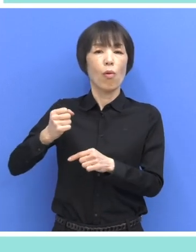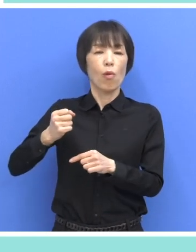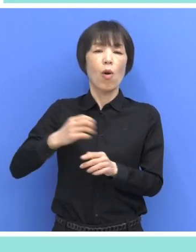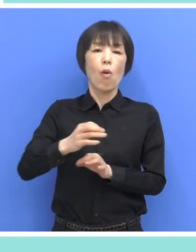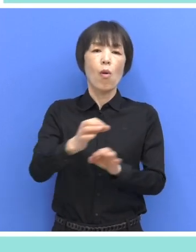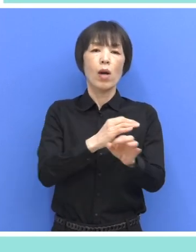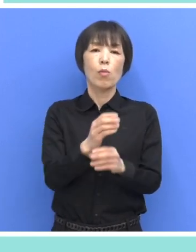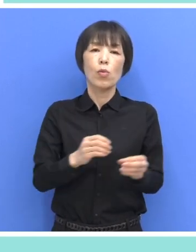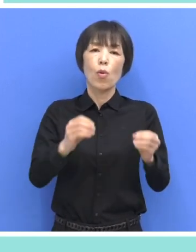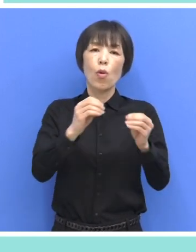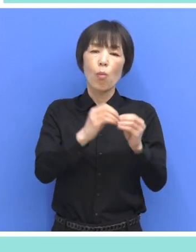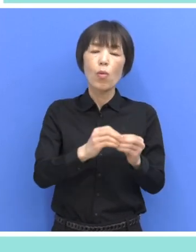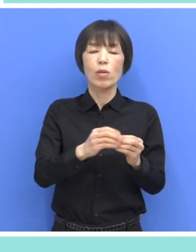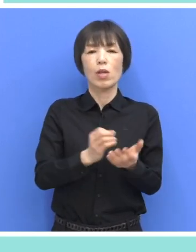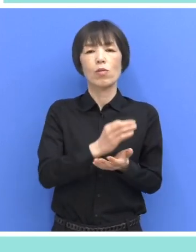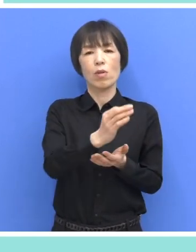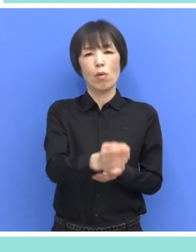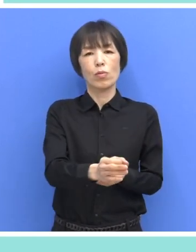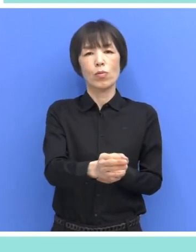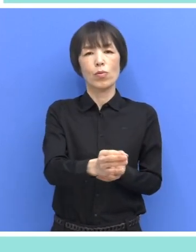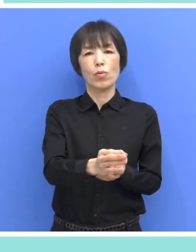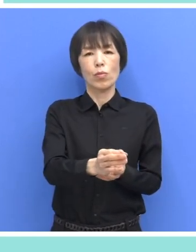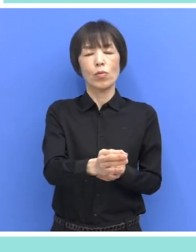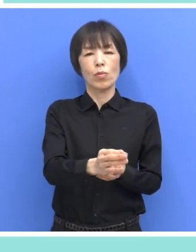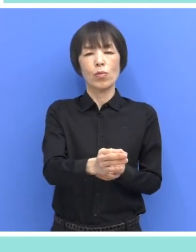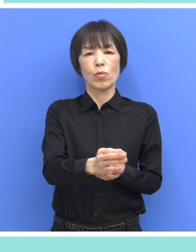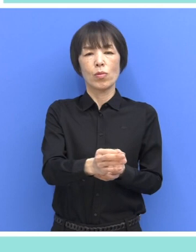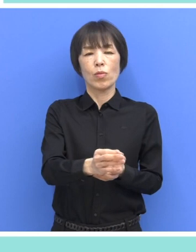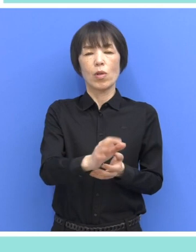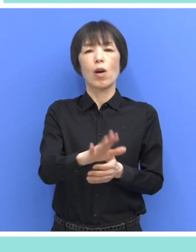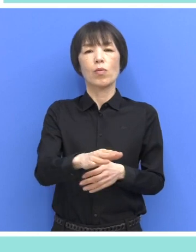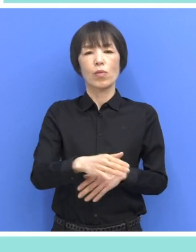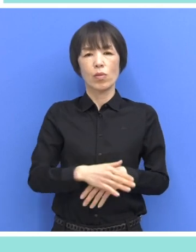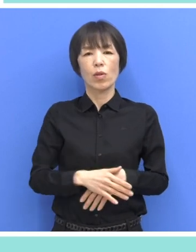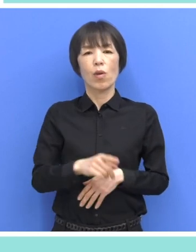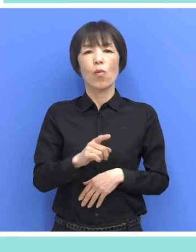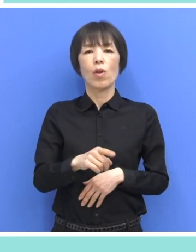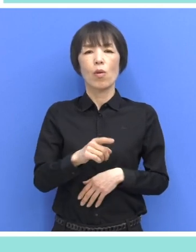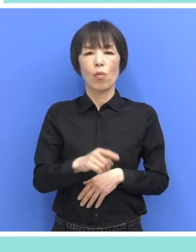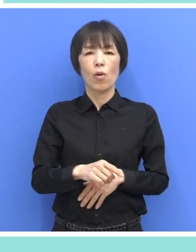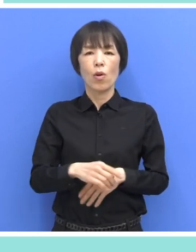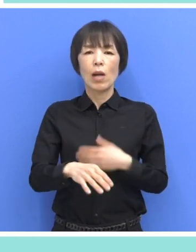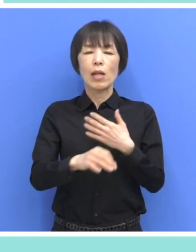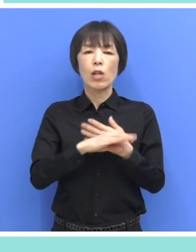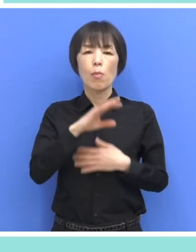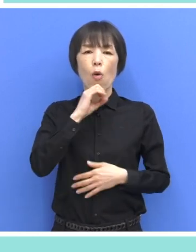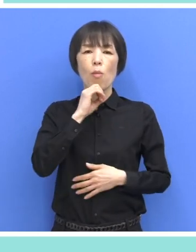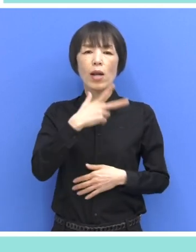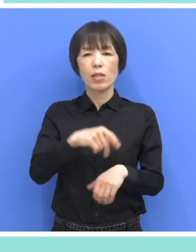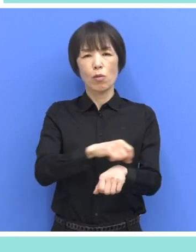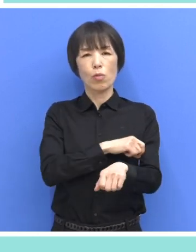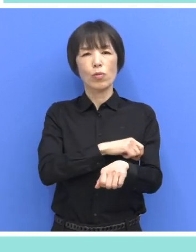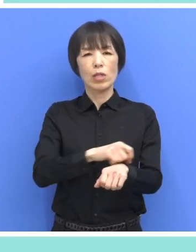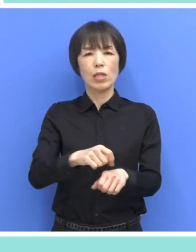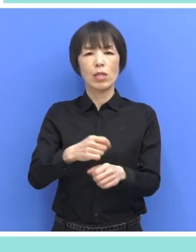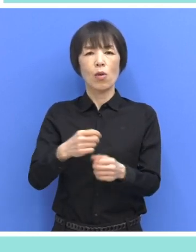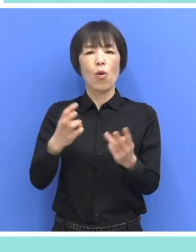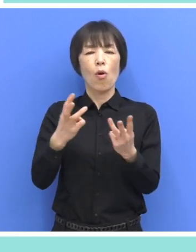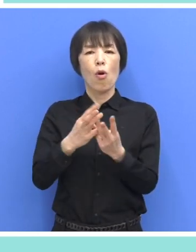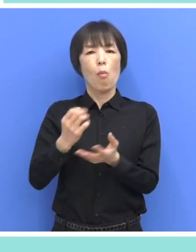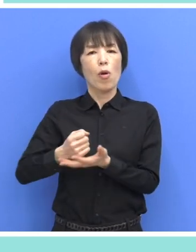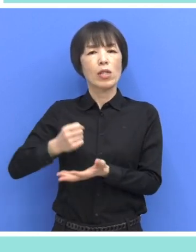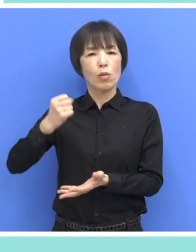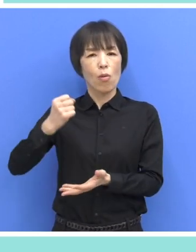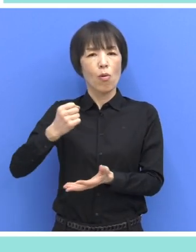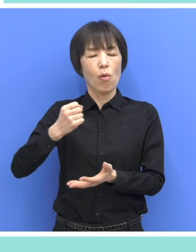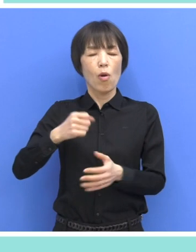あお買い物するときに、あ、ポイント使おうって言って貯めて使うじゃないですか。で、これを例えば大村独自のポイント、ボランティア